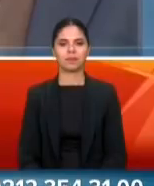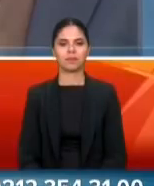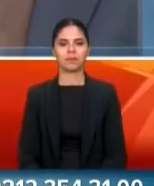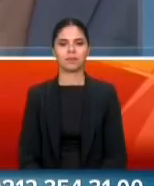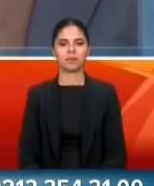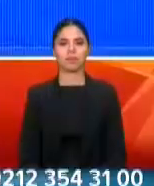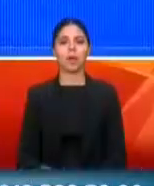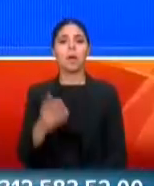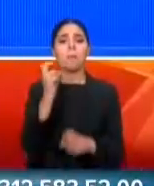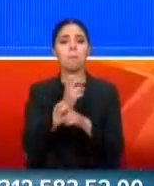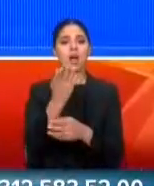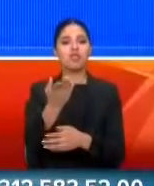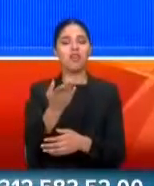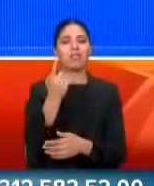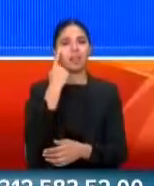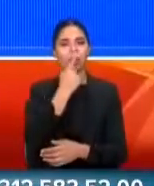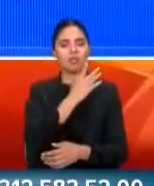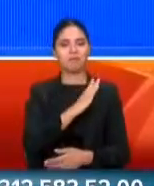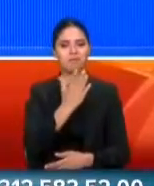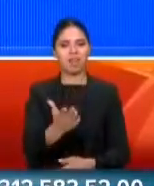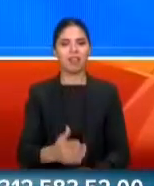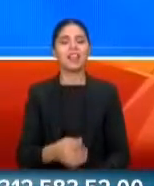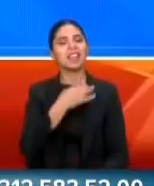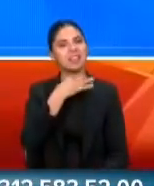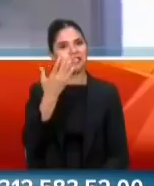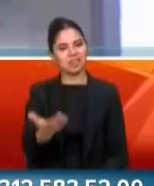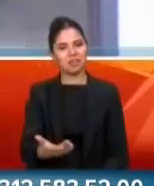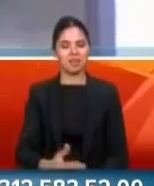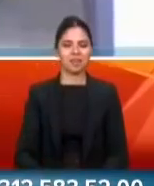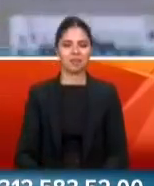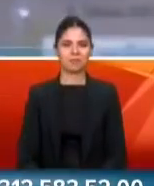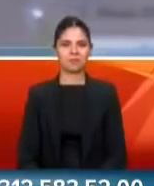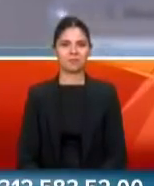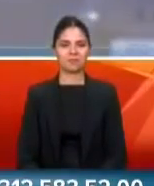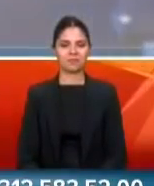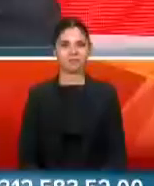Bıyıklarının da maşallahı var ha. Teşekkür ediyorum.